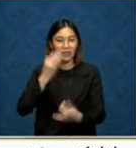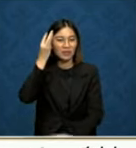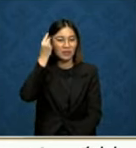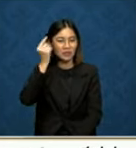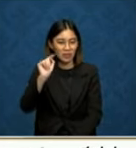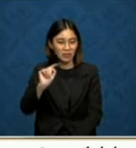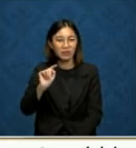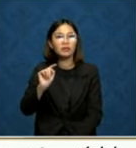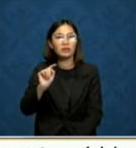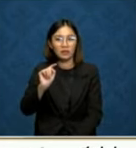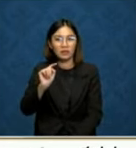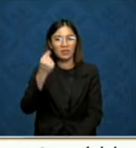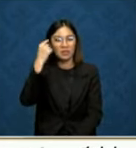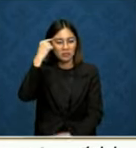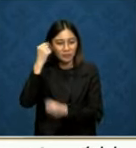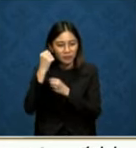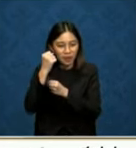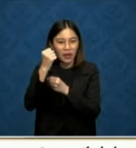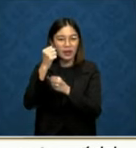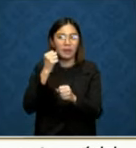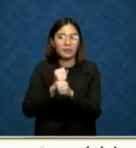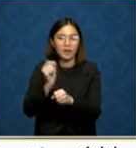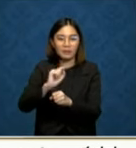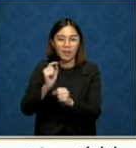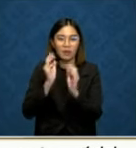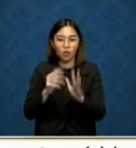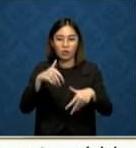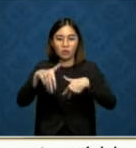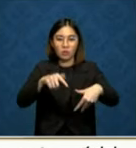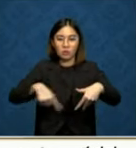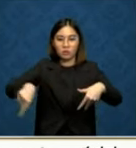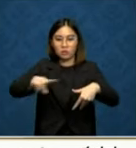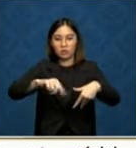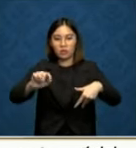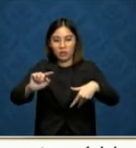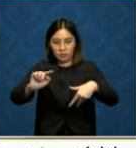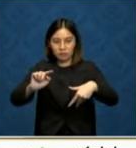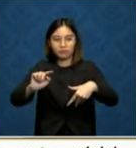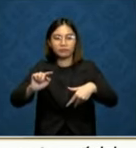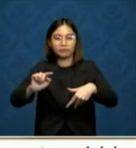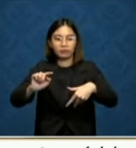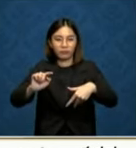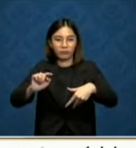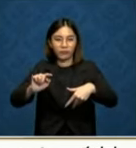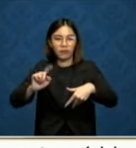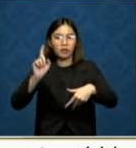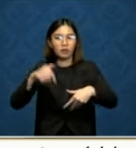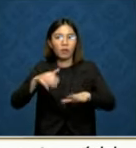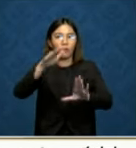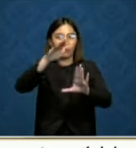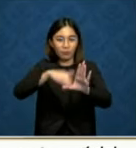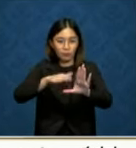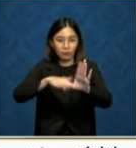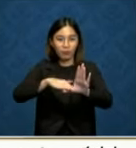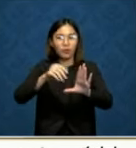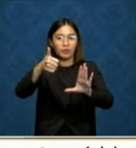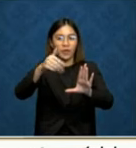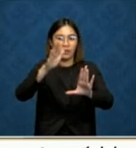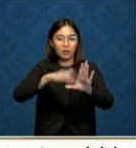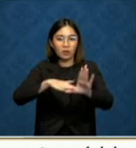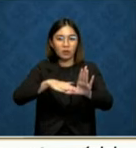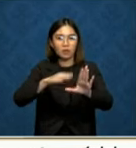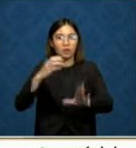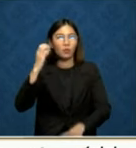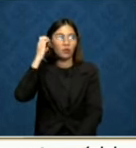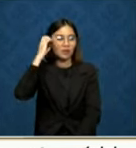ักมประเด็ที่เราพยายามทำให้ผู้บรีโพกเนี่สามารถที่จะต้องขึนกระ Hind dicenโทรศัมือ